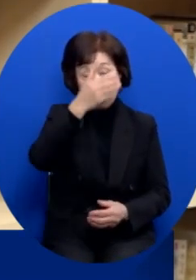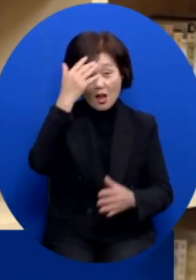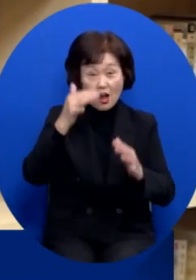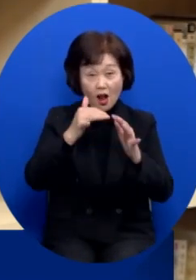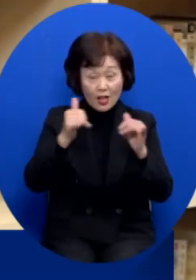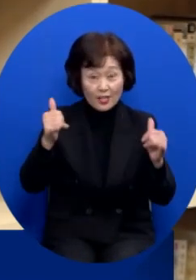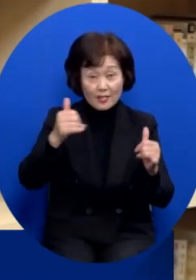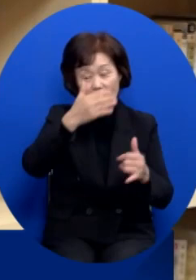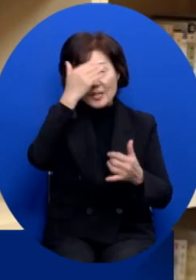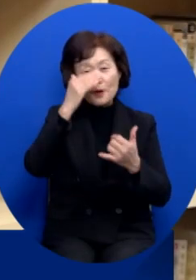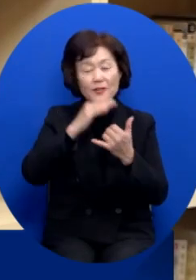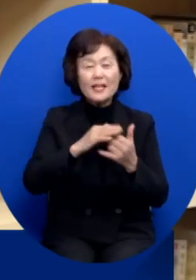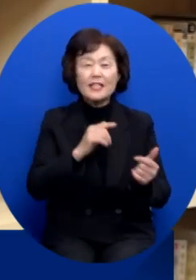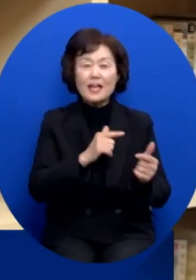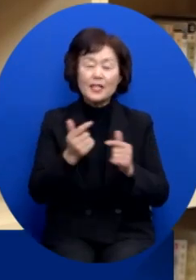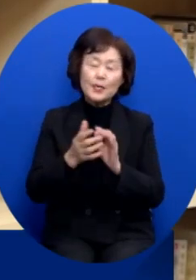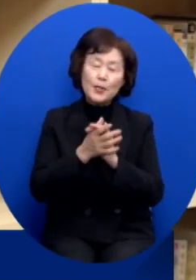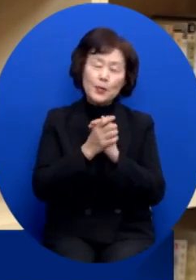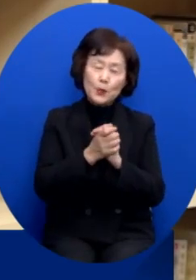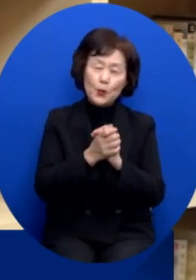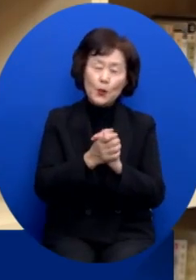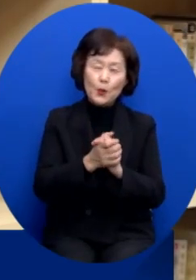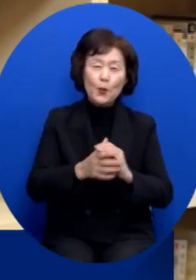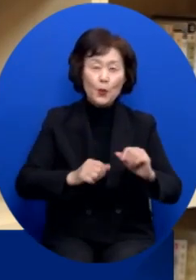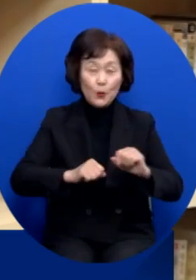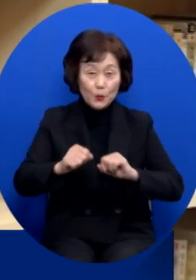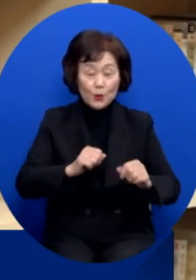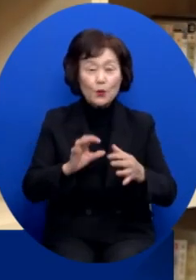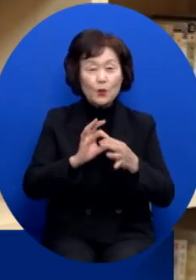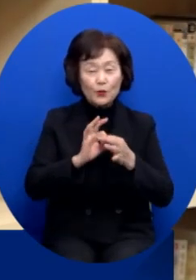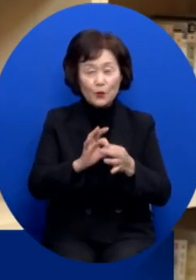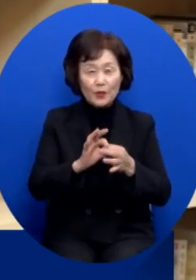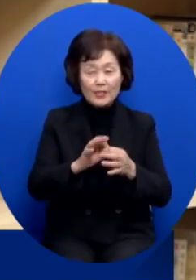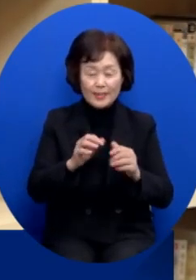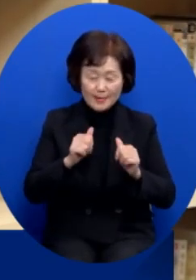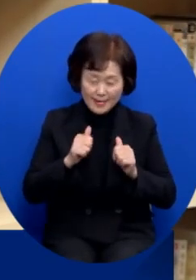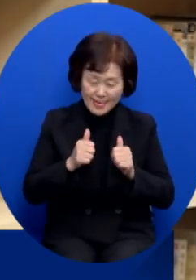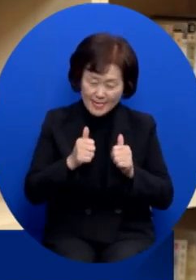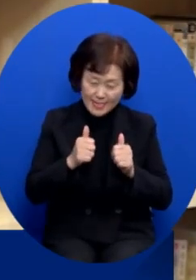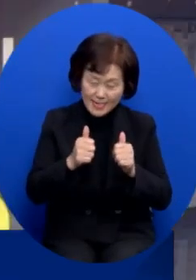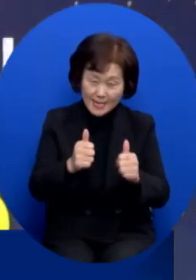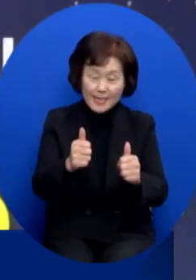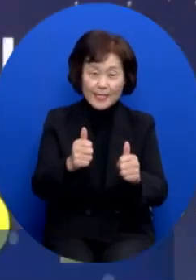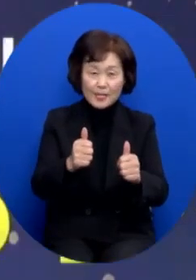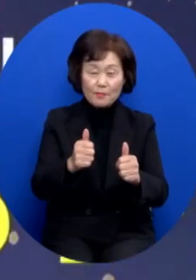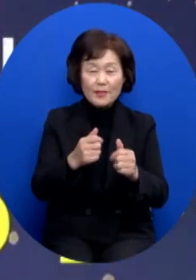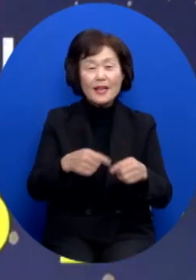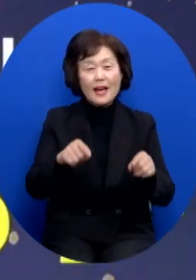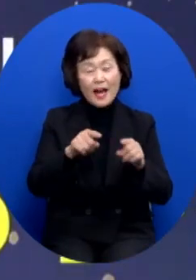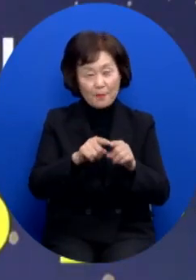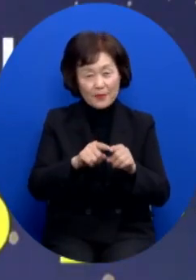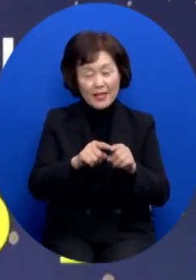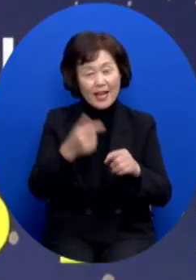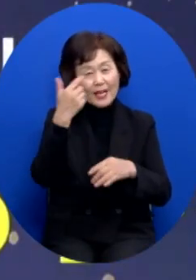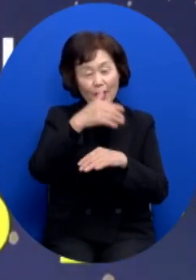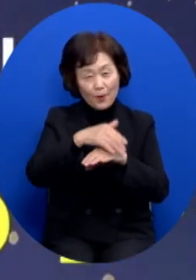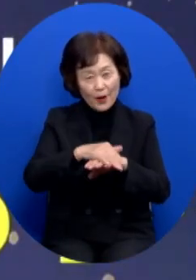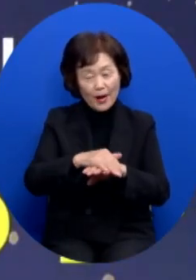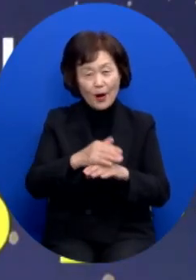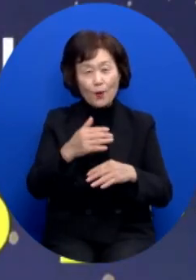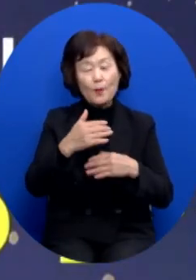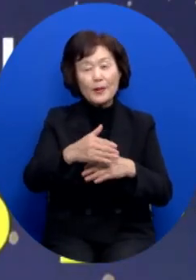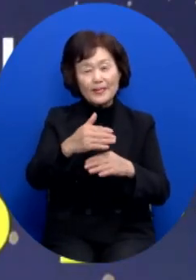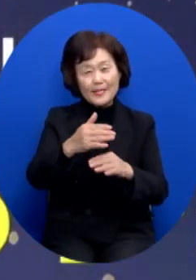각성과 기도의 운동을 위해서 열심과 최선을 다해 나가려고 합니다. CTS 뉴스